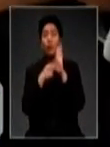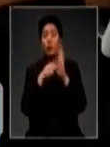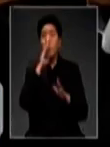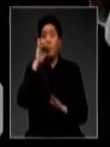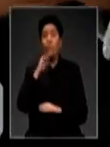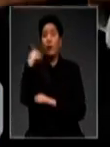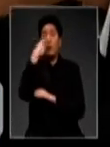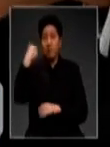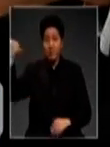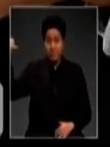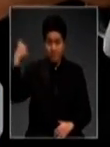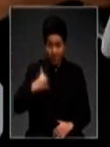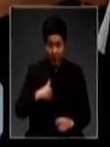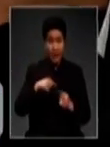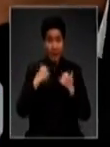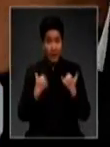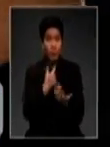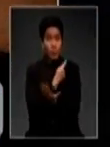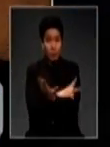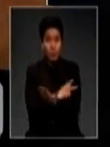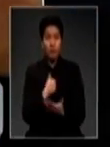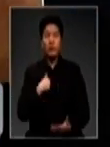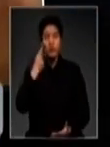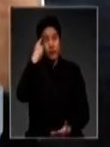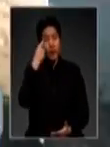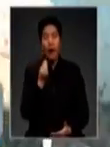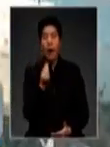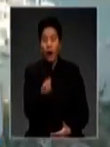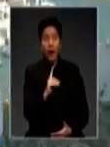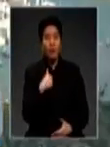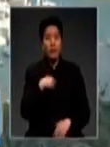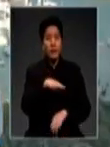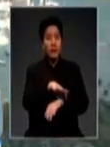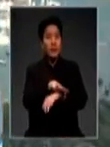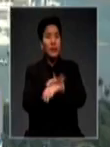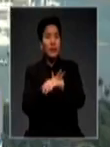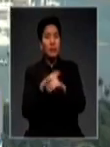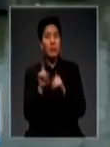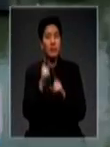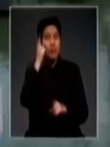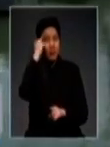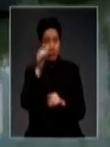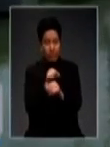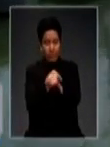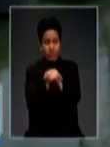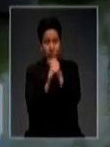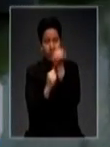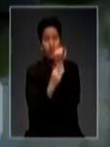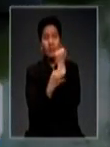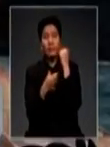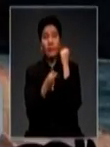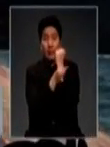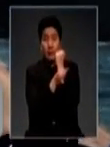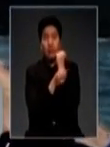าแล้วเมื่อมาถึงแล้วเนี่ยเราสามารถที่จะให้เขามีสมาร์ทริชแบนตรงนี้ได้